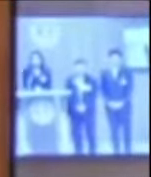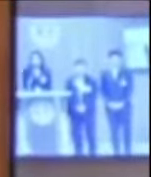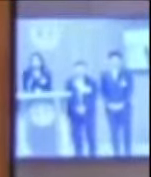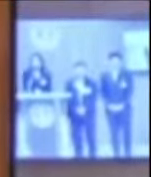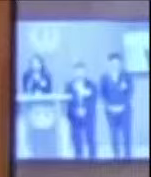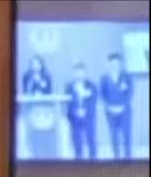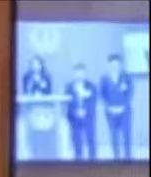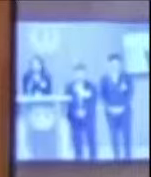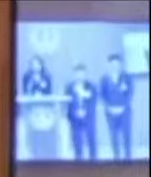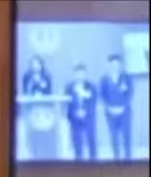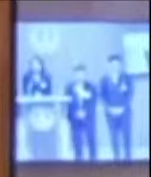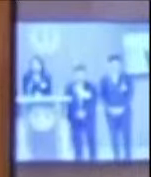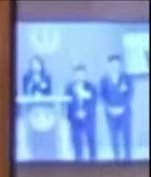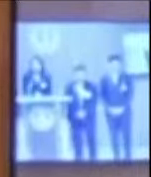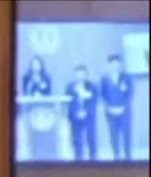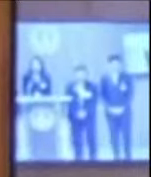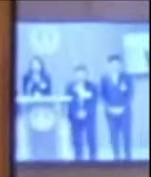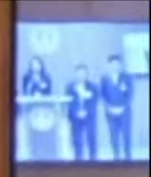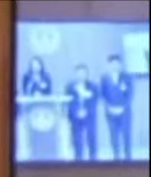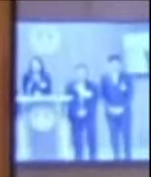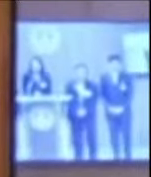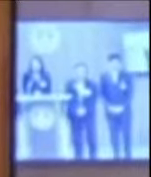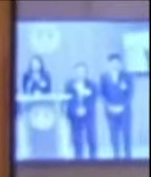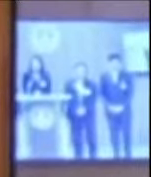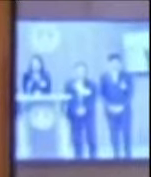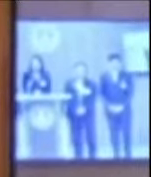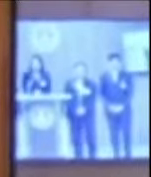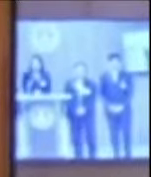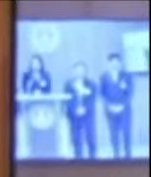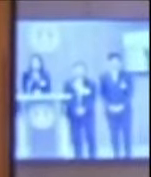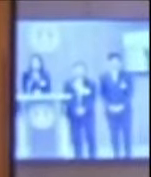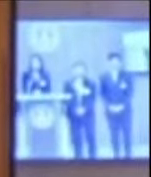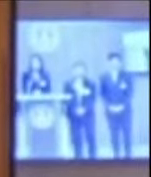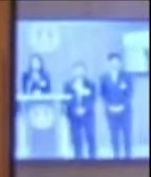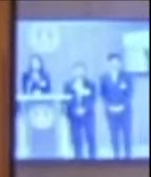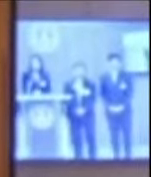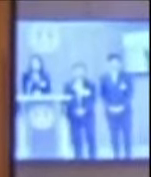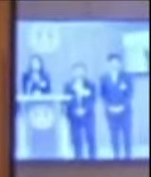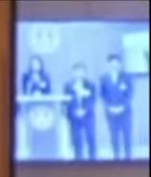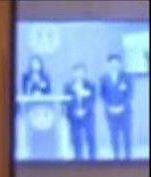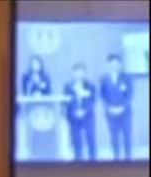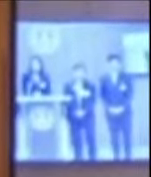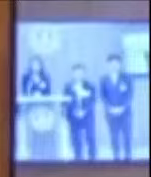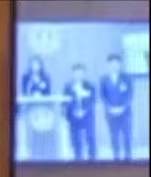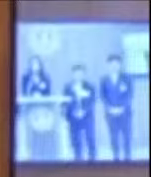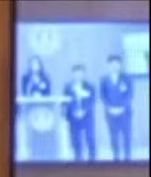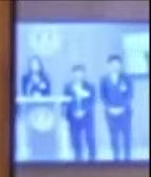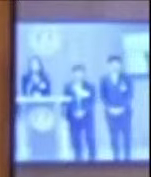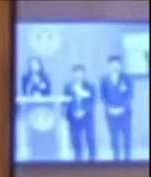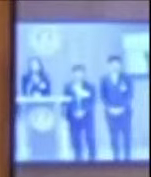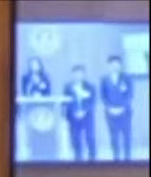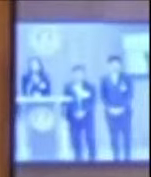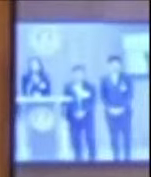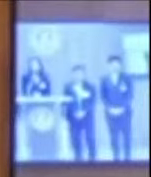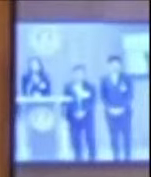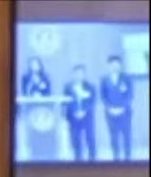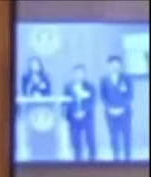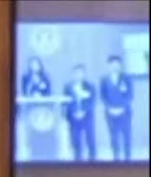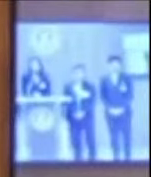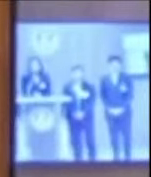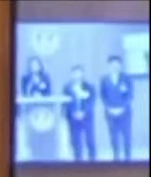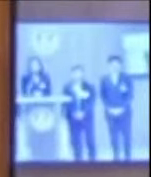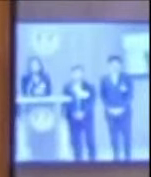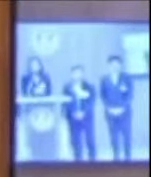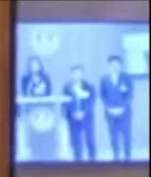ไม่อยากเป็นตรายางให้กับกรรมธิการชุดนี้เพราะฉะนั้นขอไม่ร่วมงานก็คือลาออกจากกรรมธิการไปเลย คือพยายามจับ